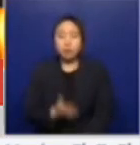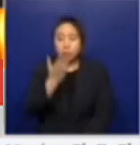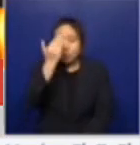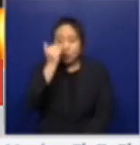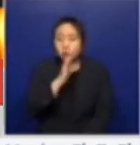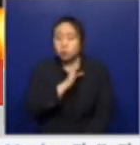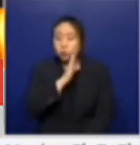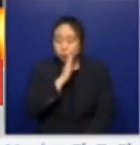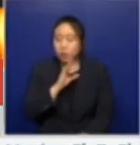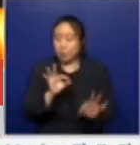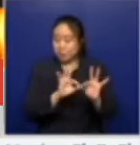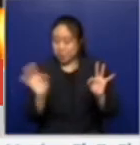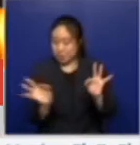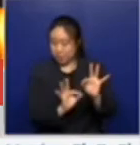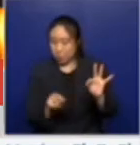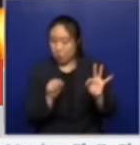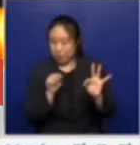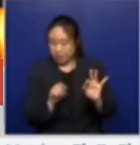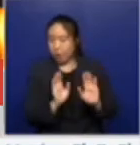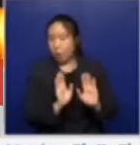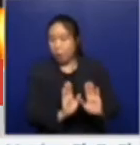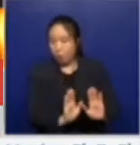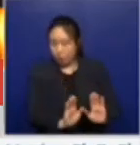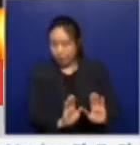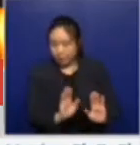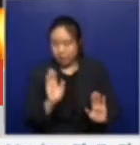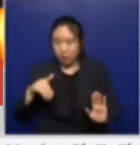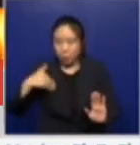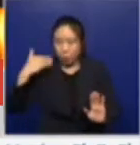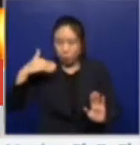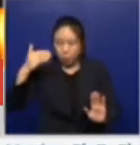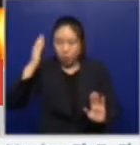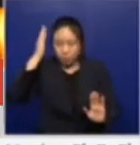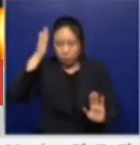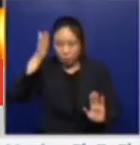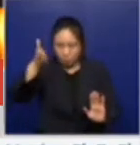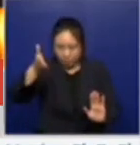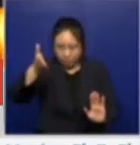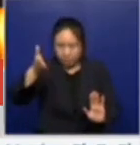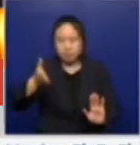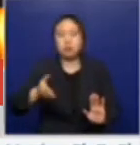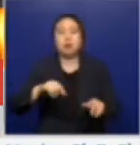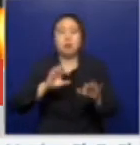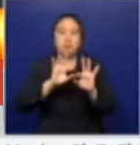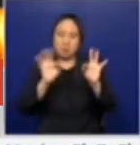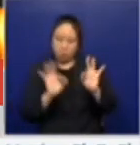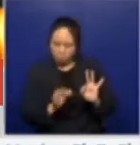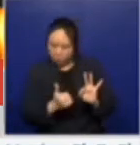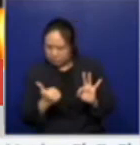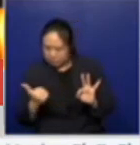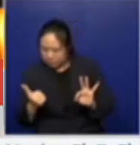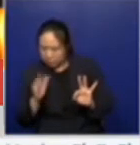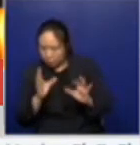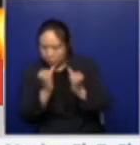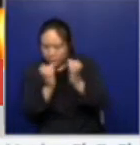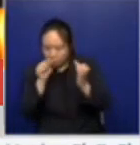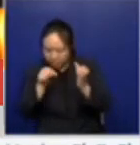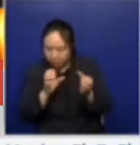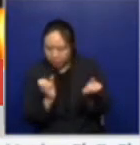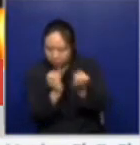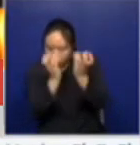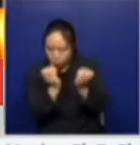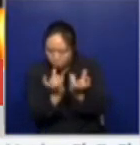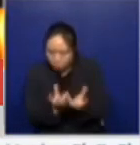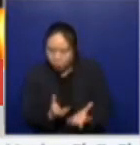งไว้ต่อไปจะต้องให้กระทบต่อการบังคับใช้บทบัญญัติอื่นๆของรัฐธรรมนูญแล้ว